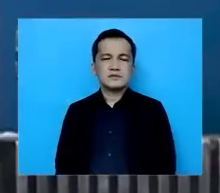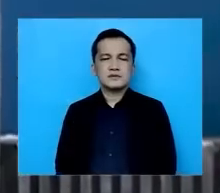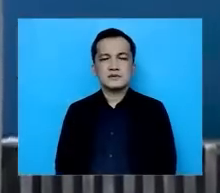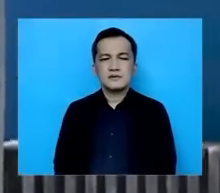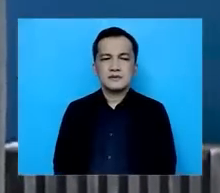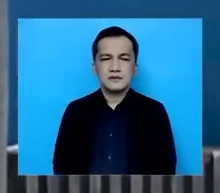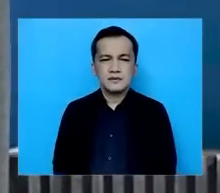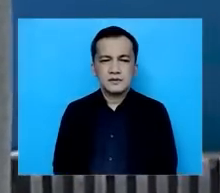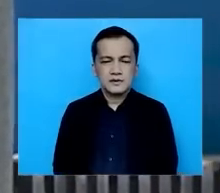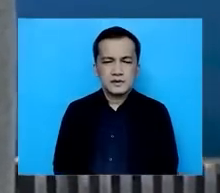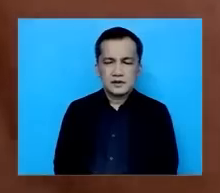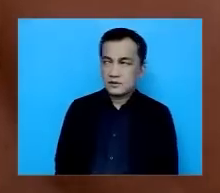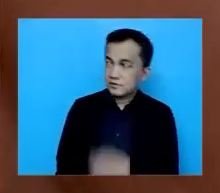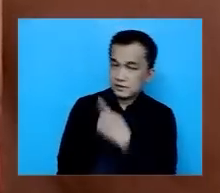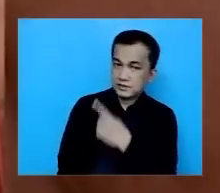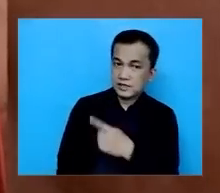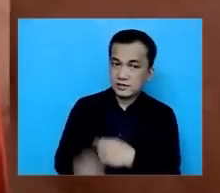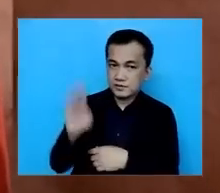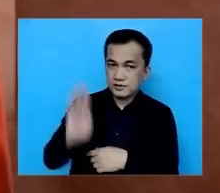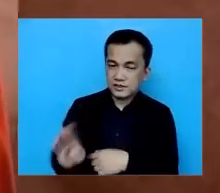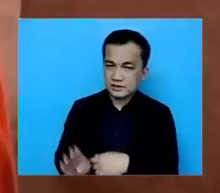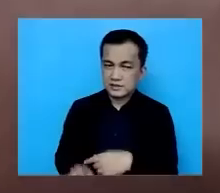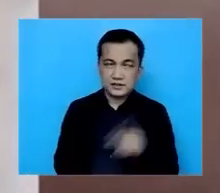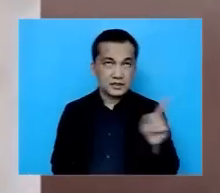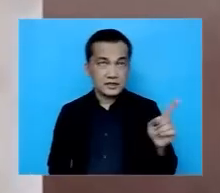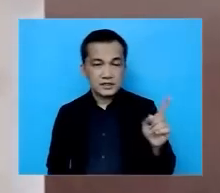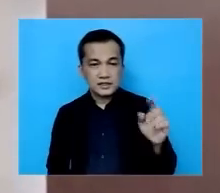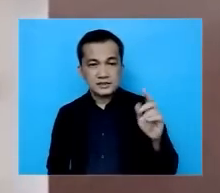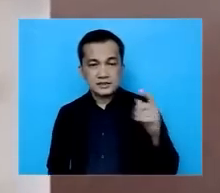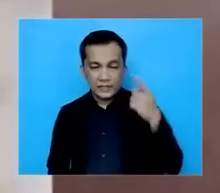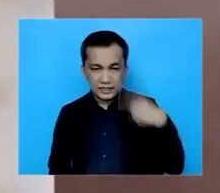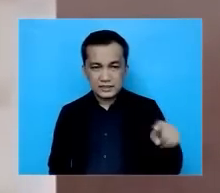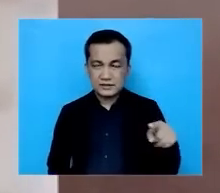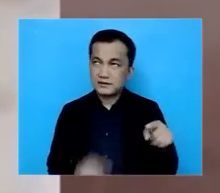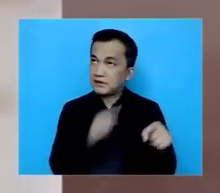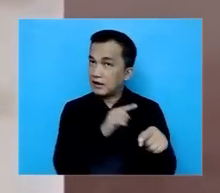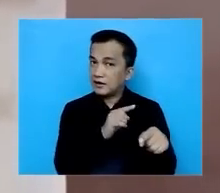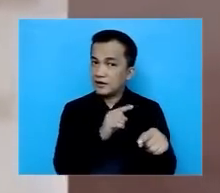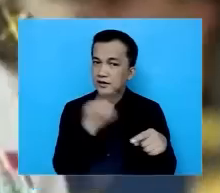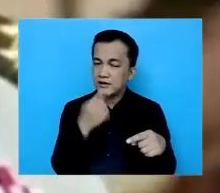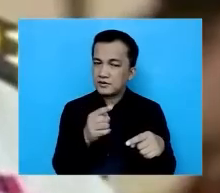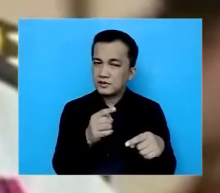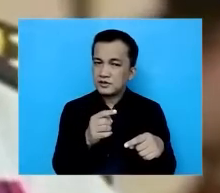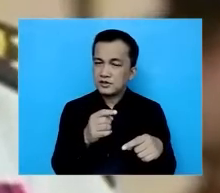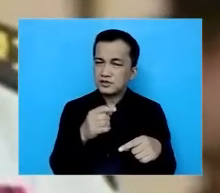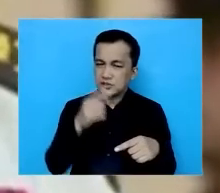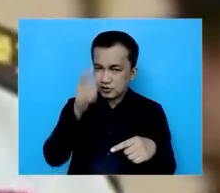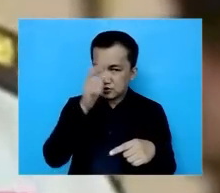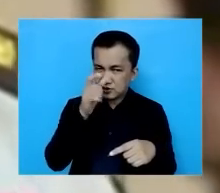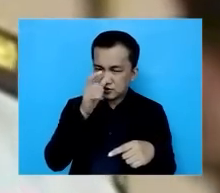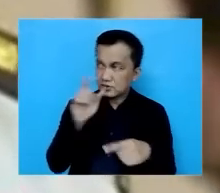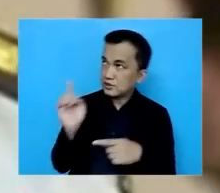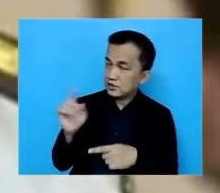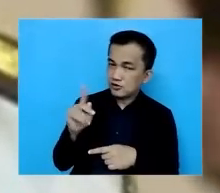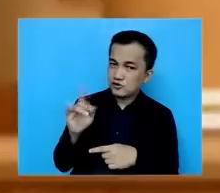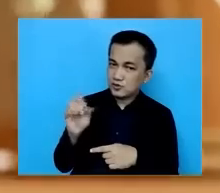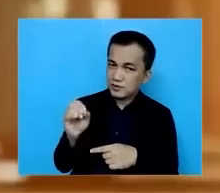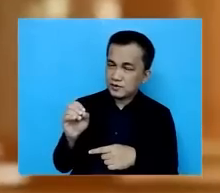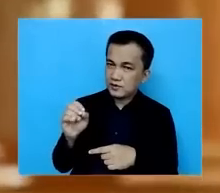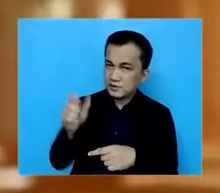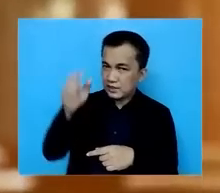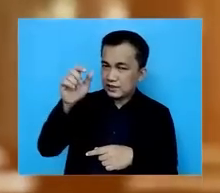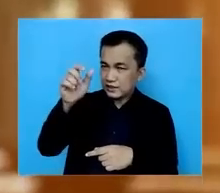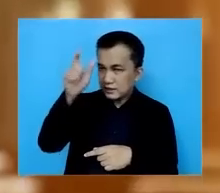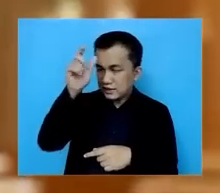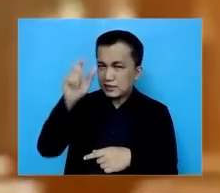Si Bolsonaro sa Brazil, si Prayuth Chan-o-Chan ng Thailand, si Tayyip Erdogan sa Turkey, si President Sisi sa Egypt, si